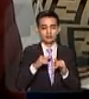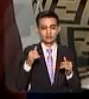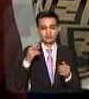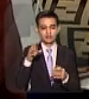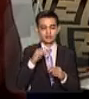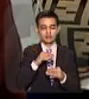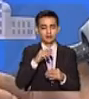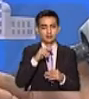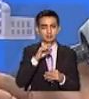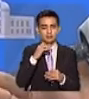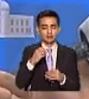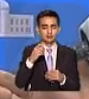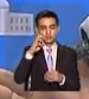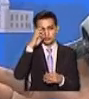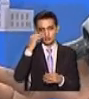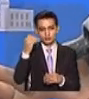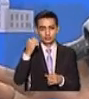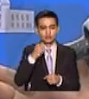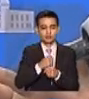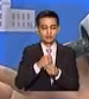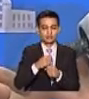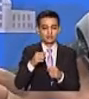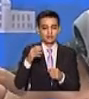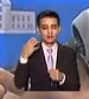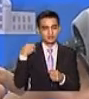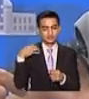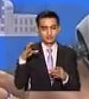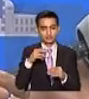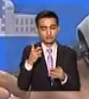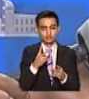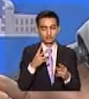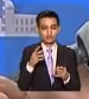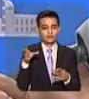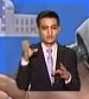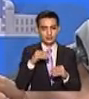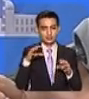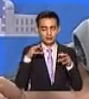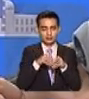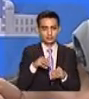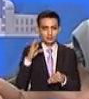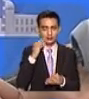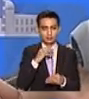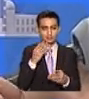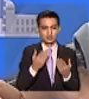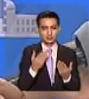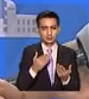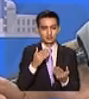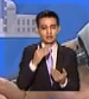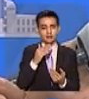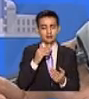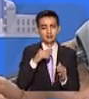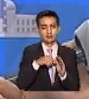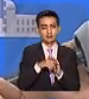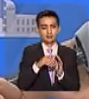обязанность государственных органов. Ну, тогда побольше надо помещение найти, чтобы все поместились, или организовать там в фойе